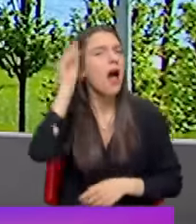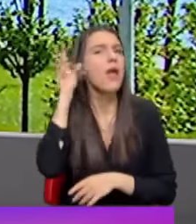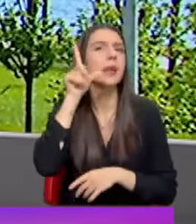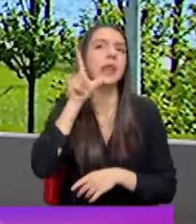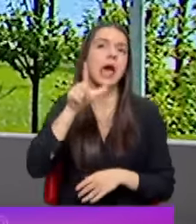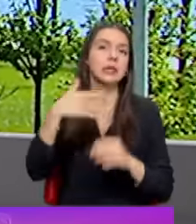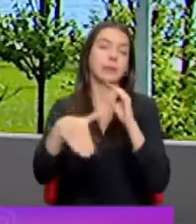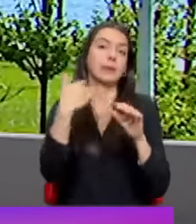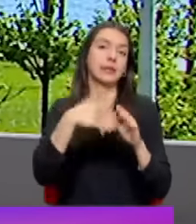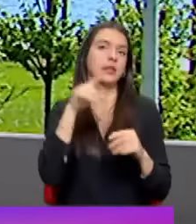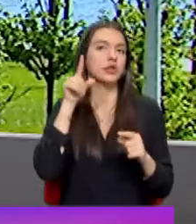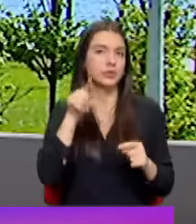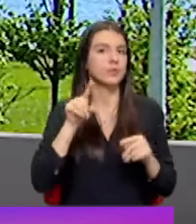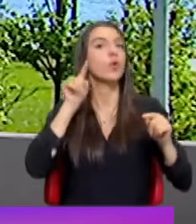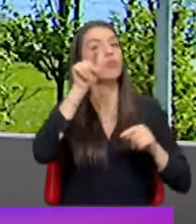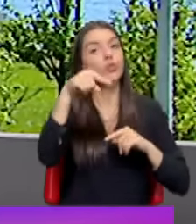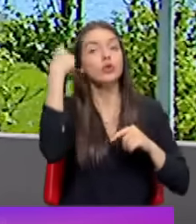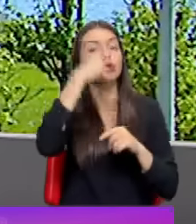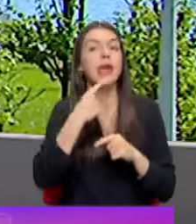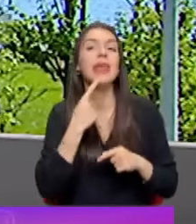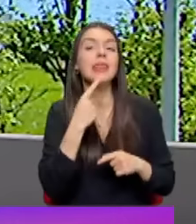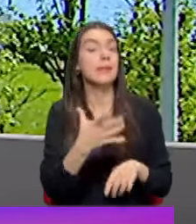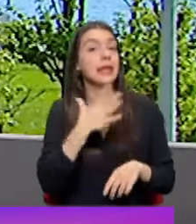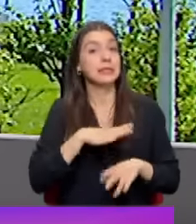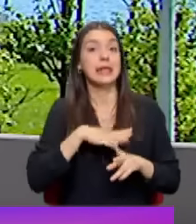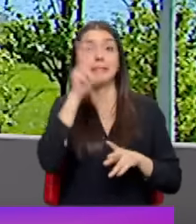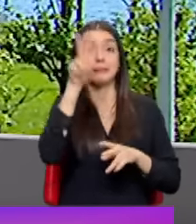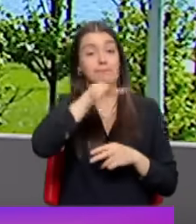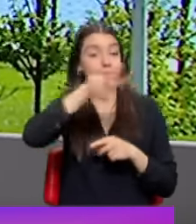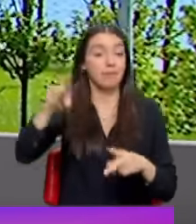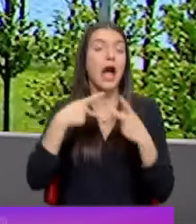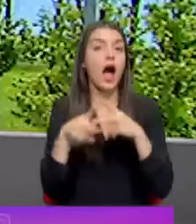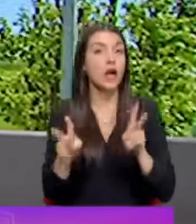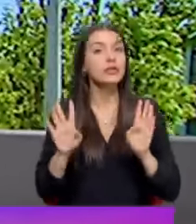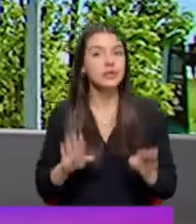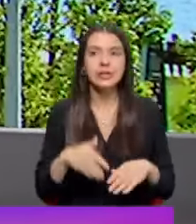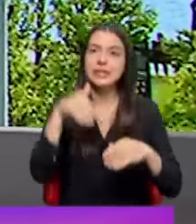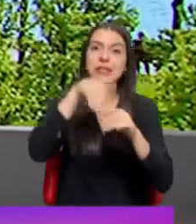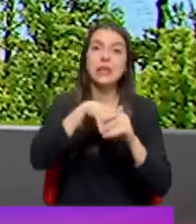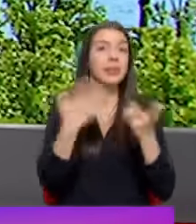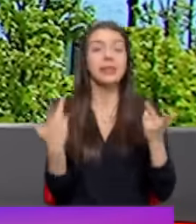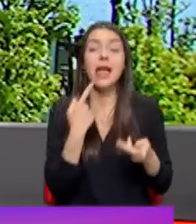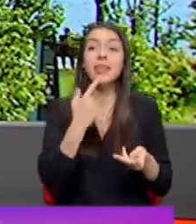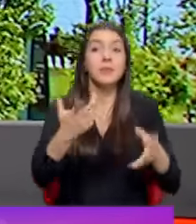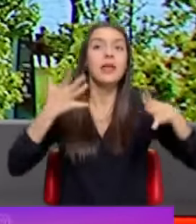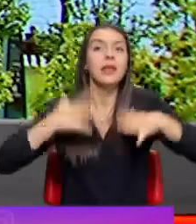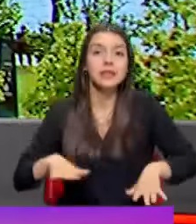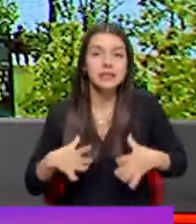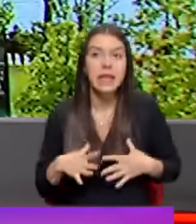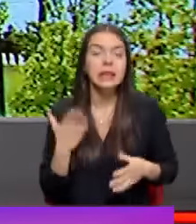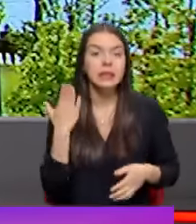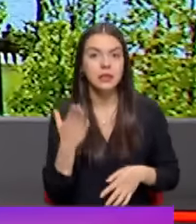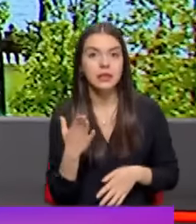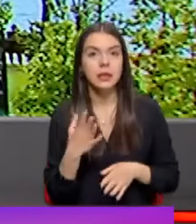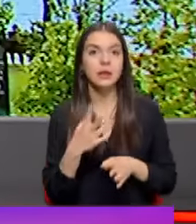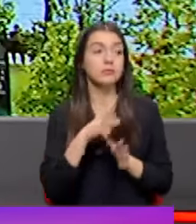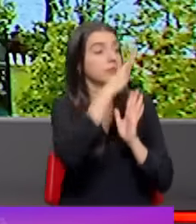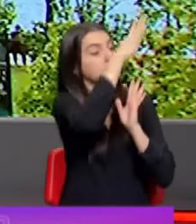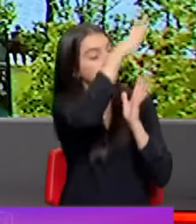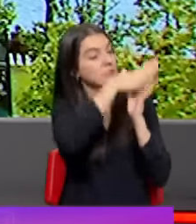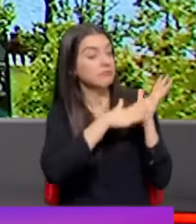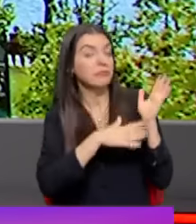verdi mealen. O yüzden demek istediğim başlığını açtık ki seçmenin ne demek istediği aslında sıralı bir tam